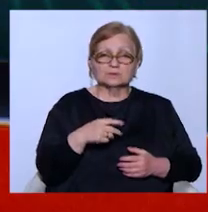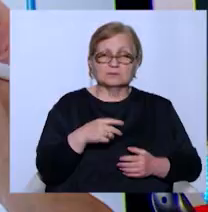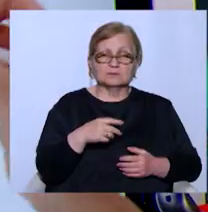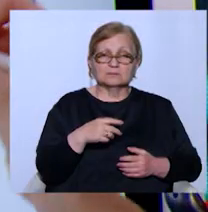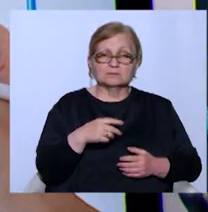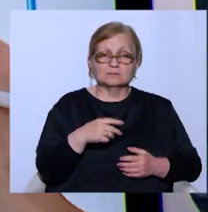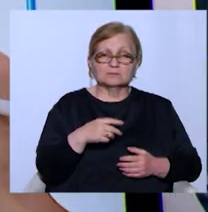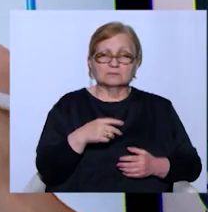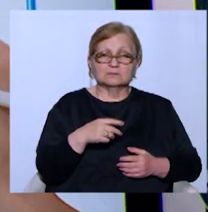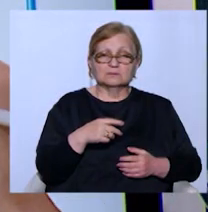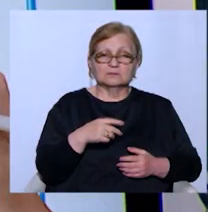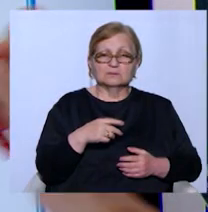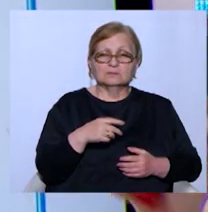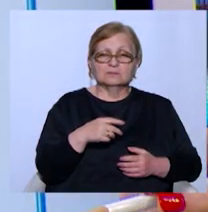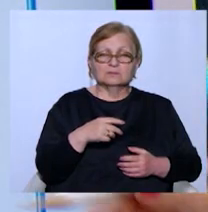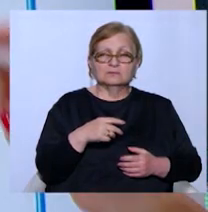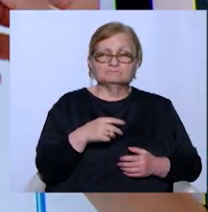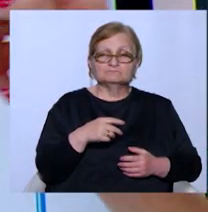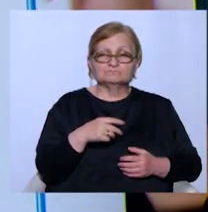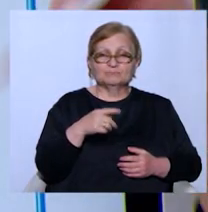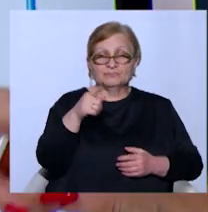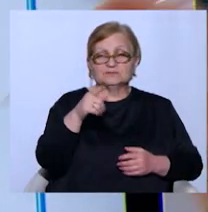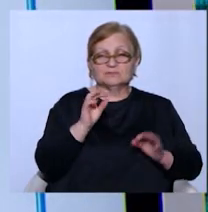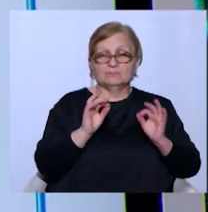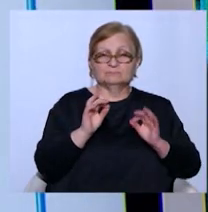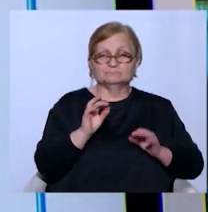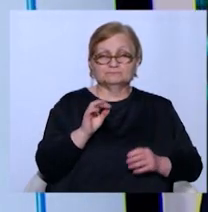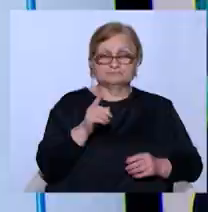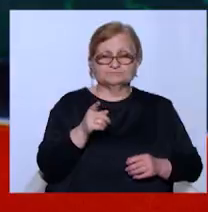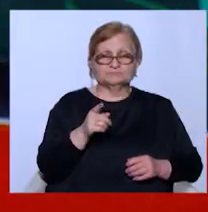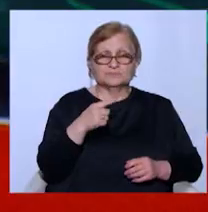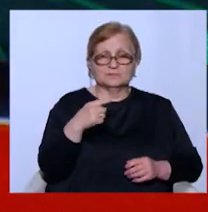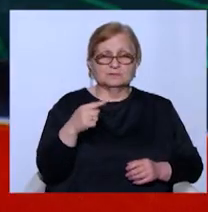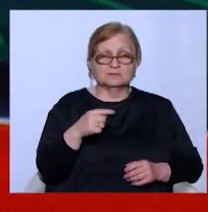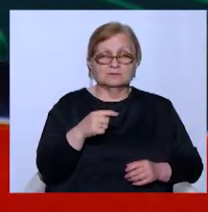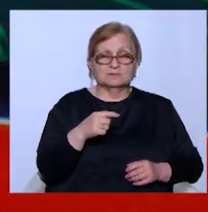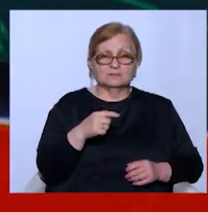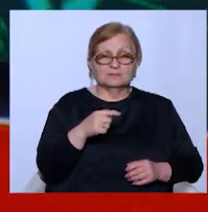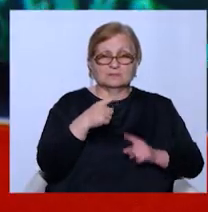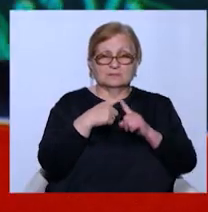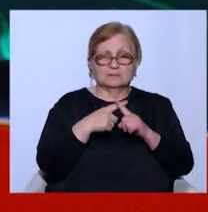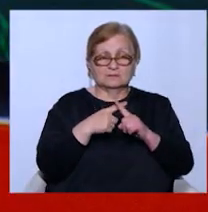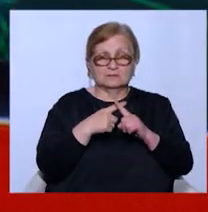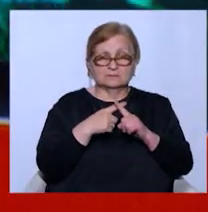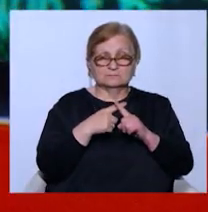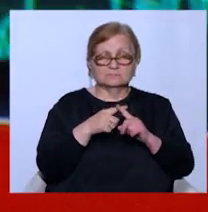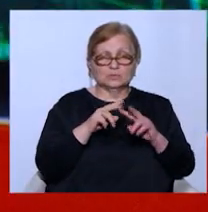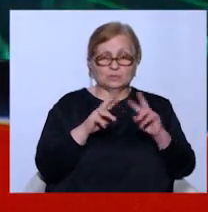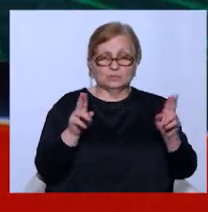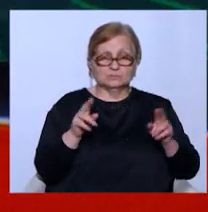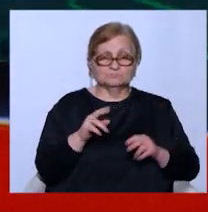თქვენსავით დავწერ, როგორც ხართ მიჩვეული, აი ესე. გავაკეთოთ პროპორცია 0.4-ის დაბლა ესე ერთიანს წერთ ხოლმე. ჯვარედინი ნამრავლები